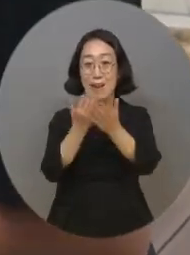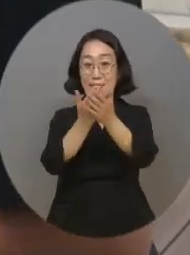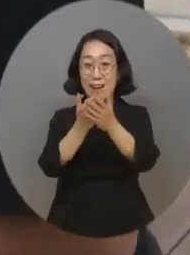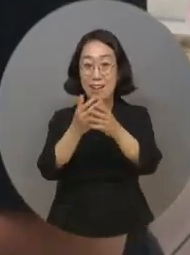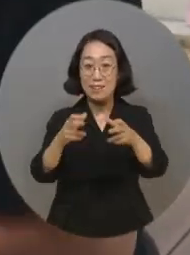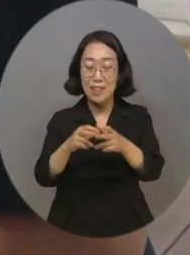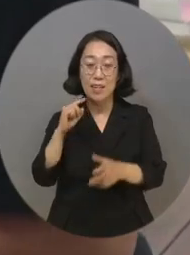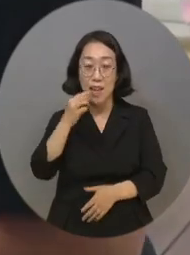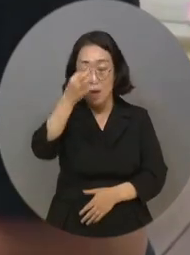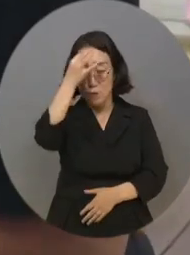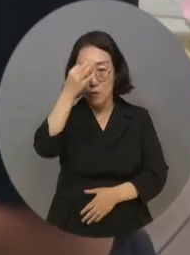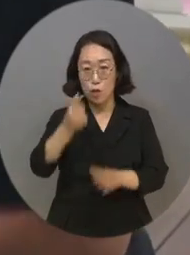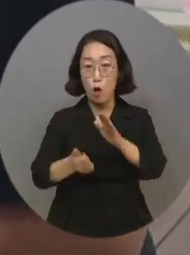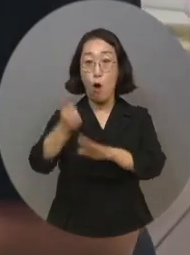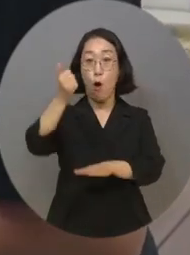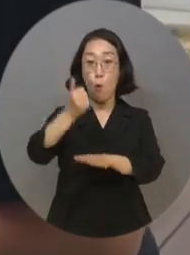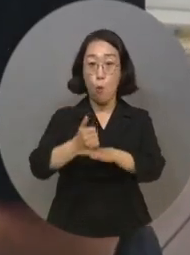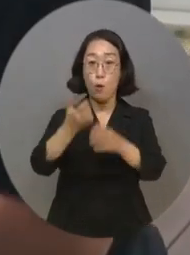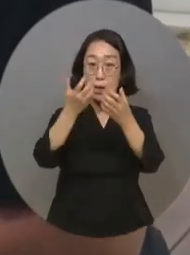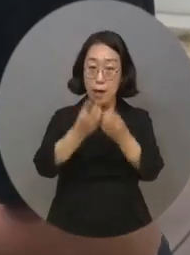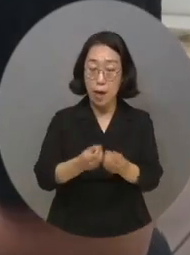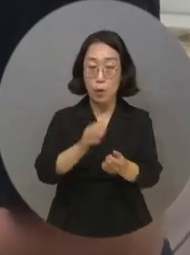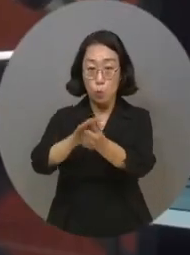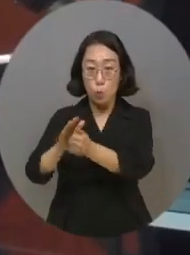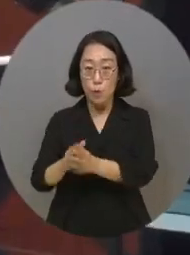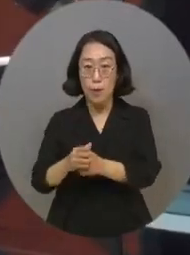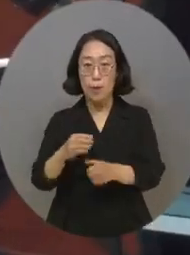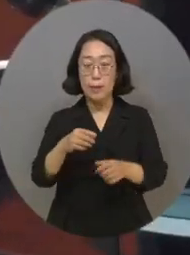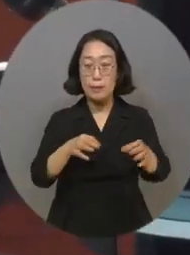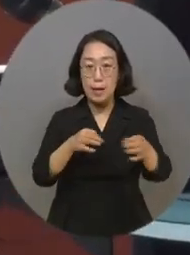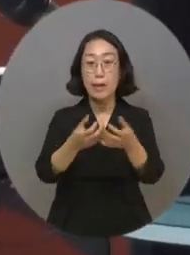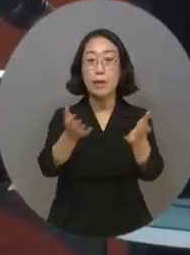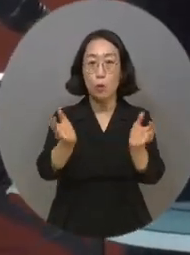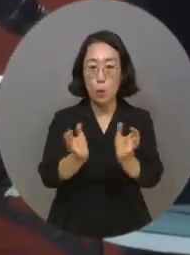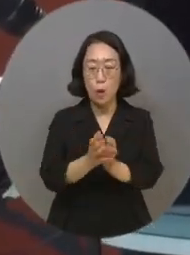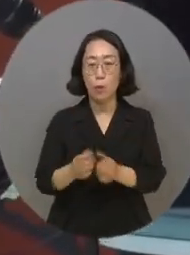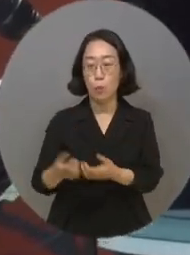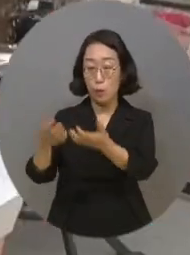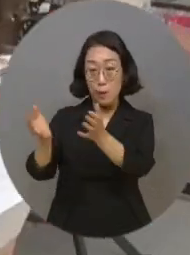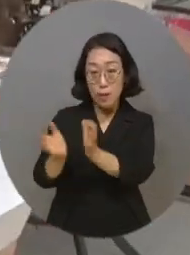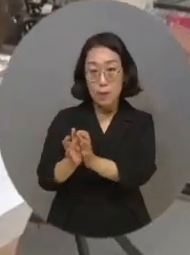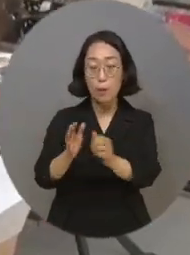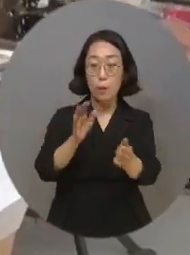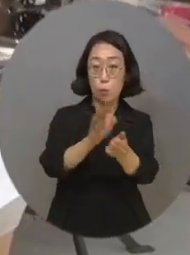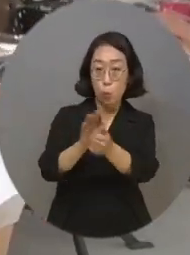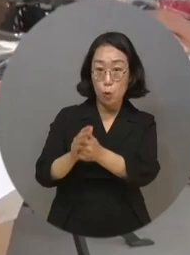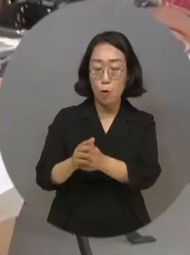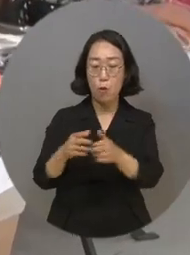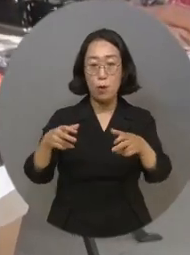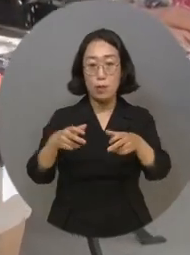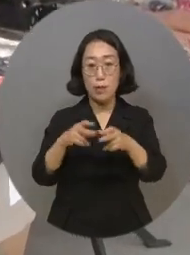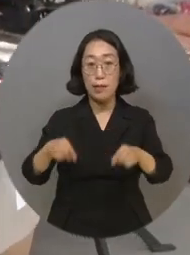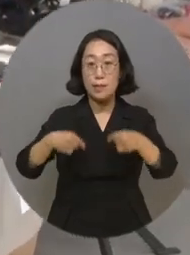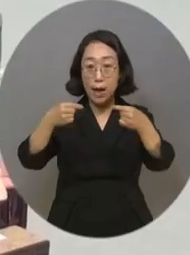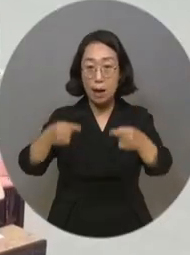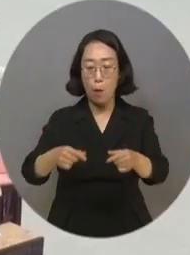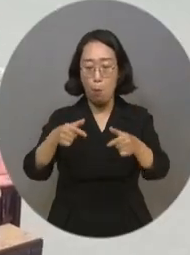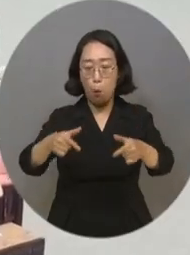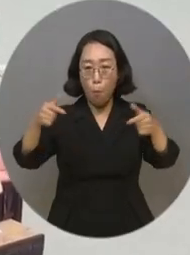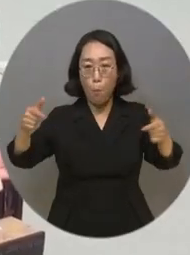성공 사례를 만들어가기 위한 양주시 상인회와 아름다운 비행의 노력은 장애인 참여의 장을